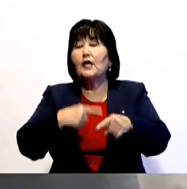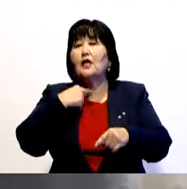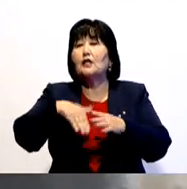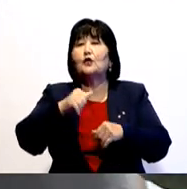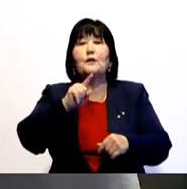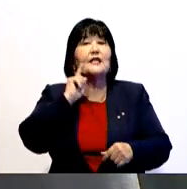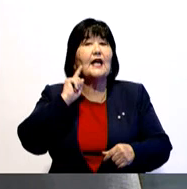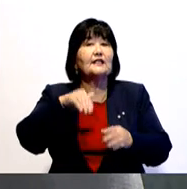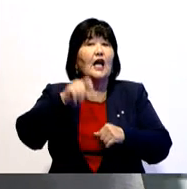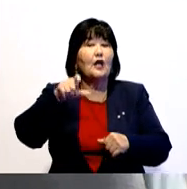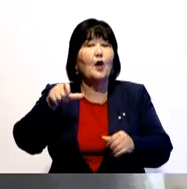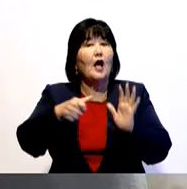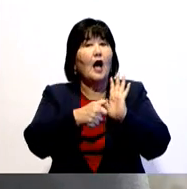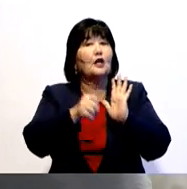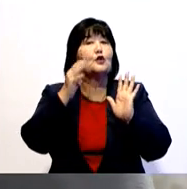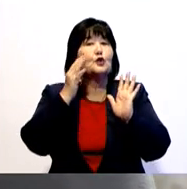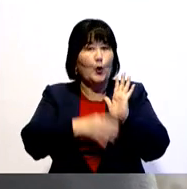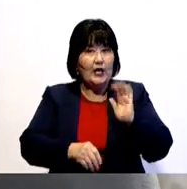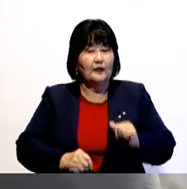жас сайлаушылар 690.